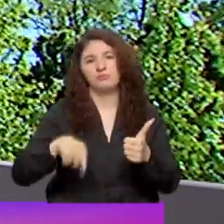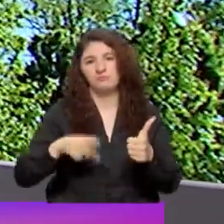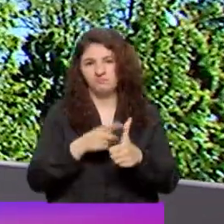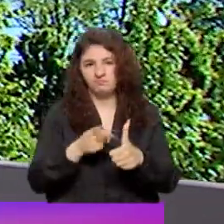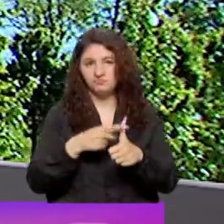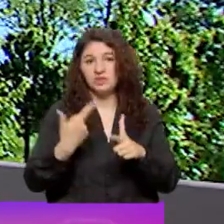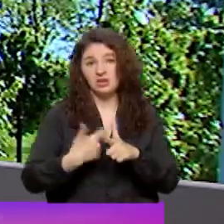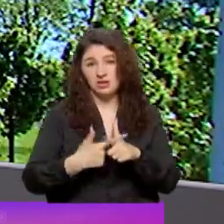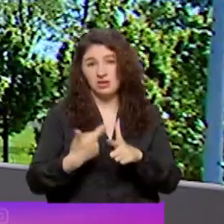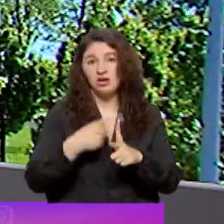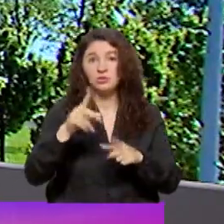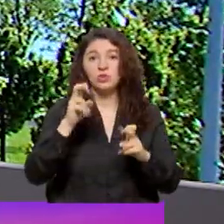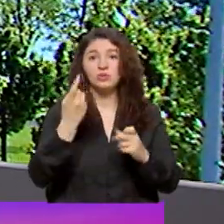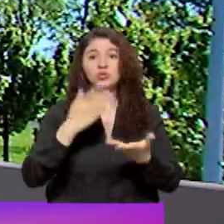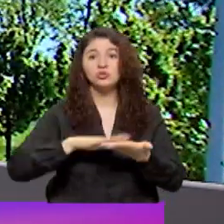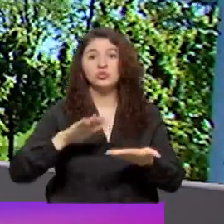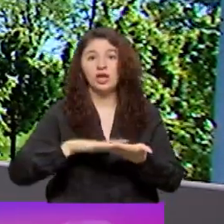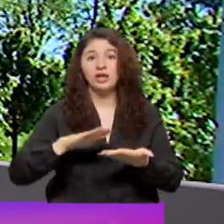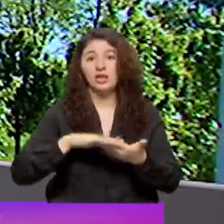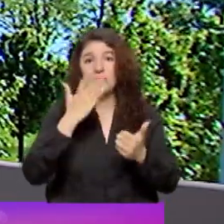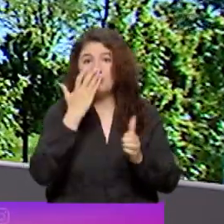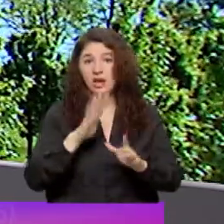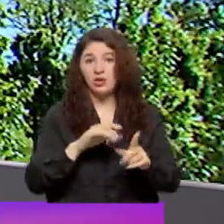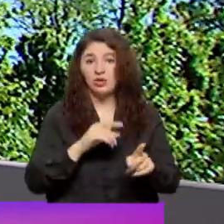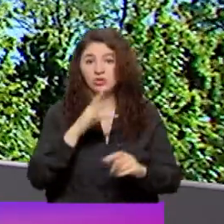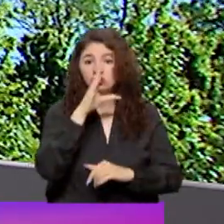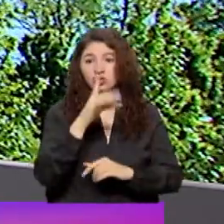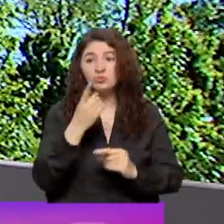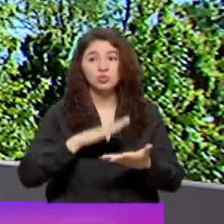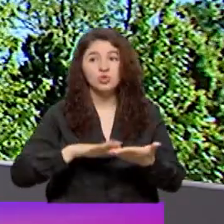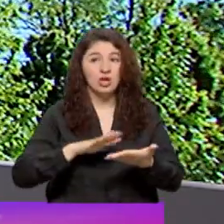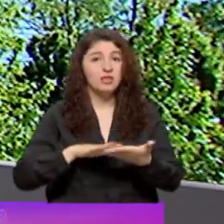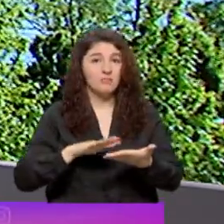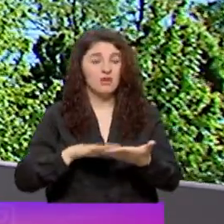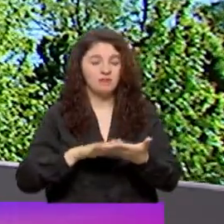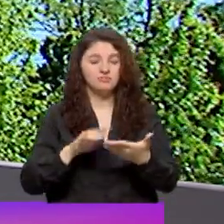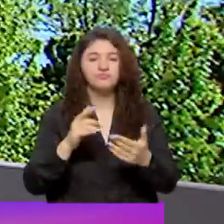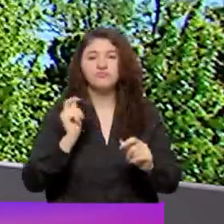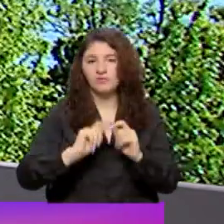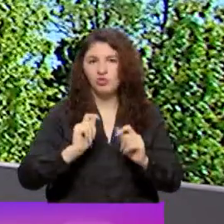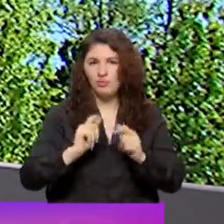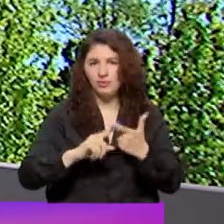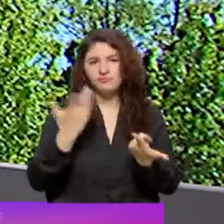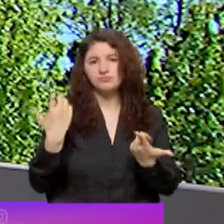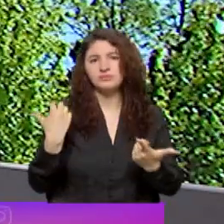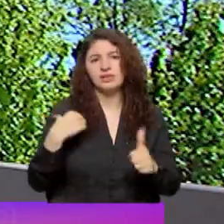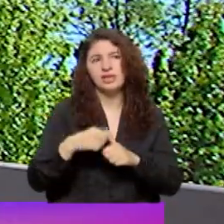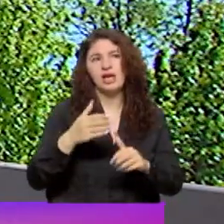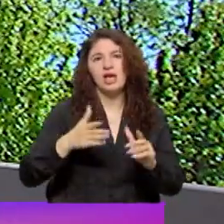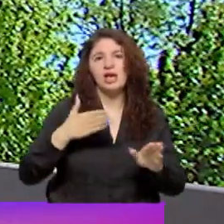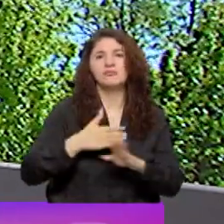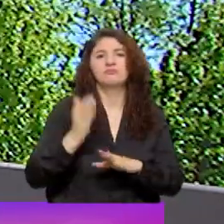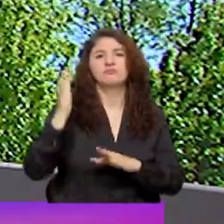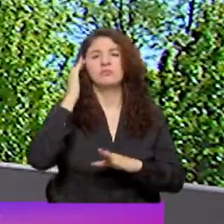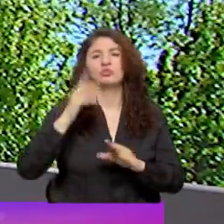maddesi kira bu konu bir düzenleme bekliyor ciddi bir düzenleme ekonomi yine esas gündem